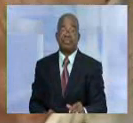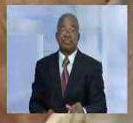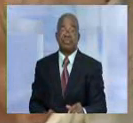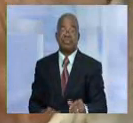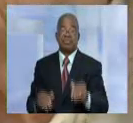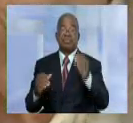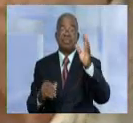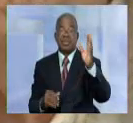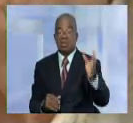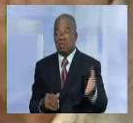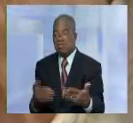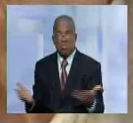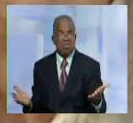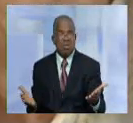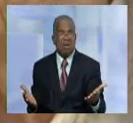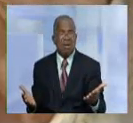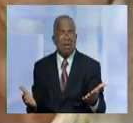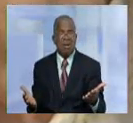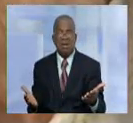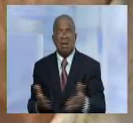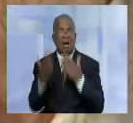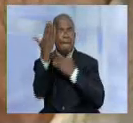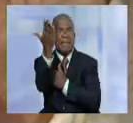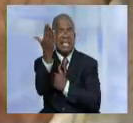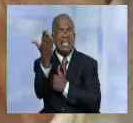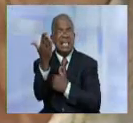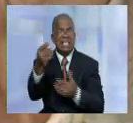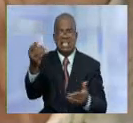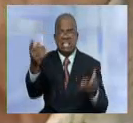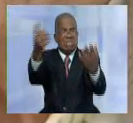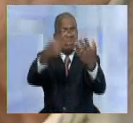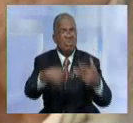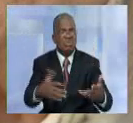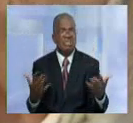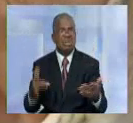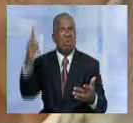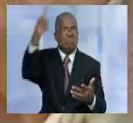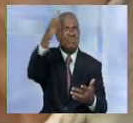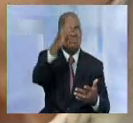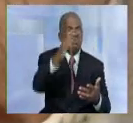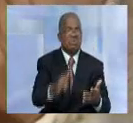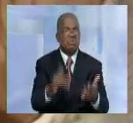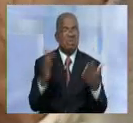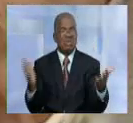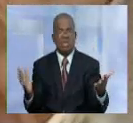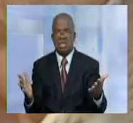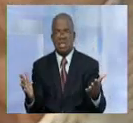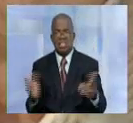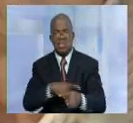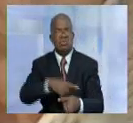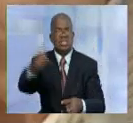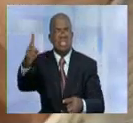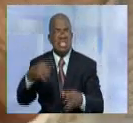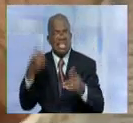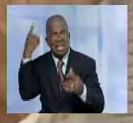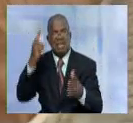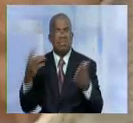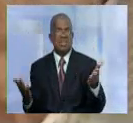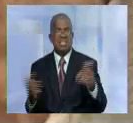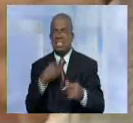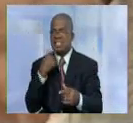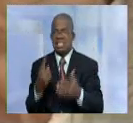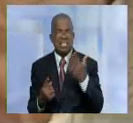On m'a déposé ici à 6h30 du matin, samedi. Et quand je suis allée au comptoir, vous voyez, ils